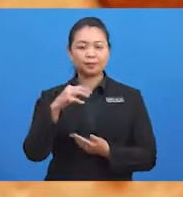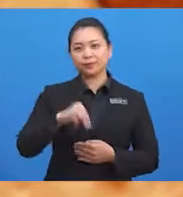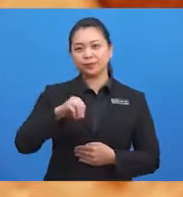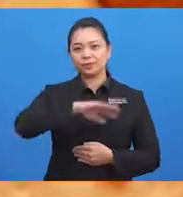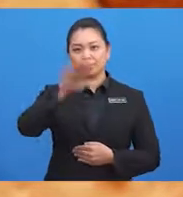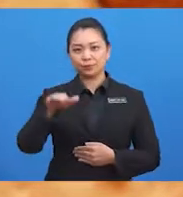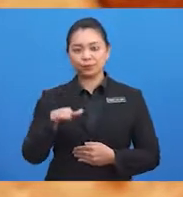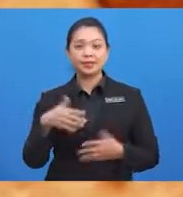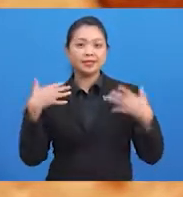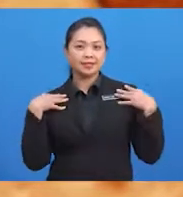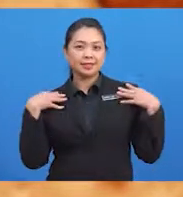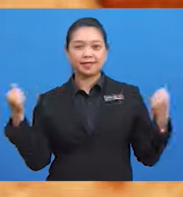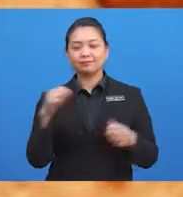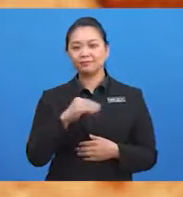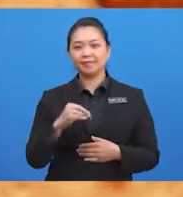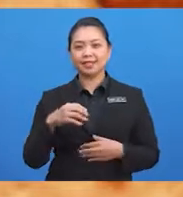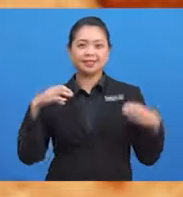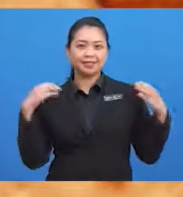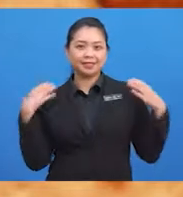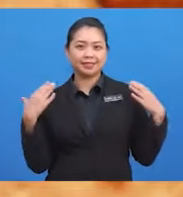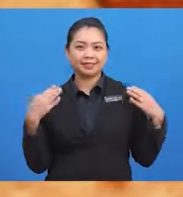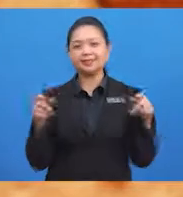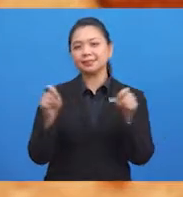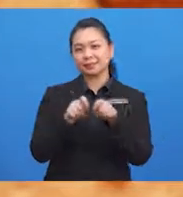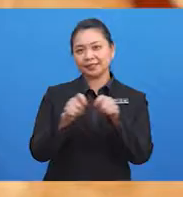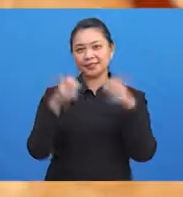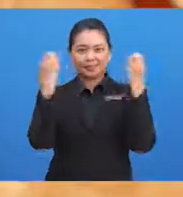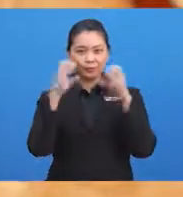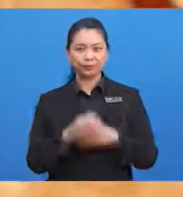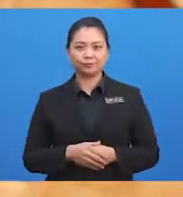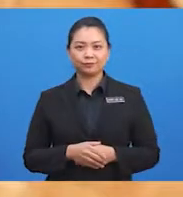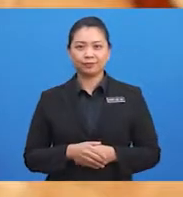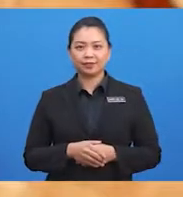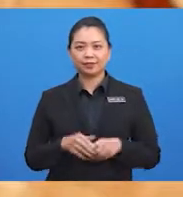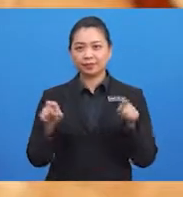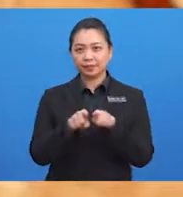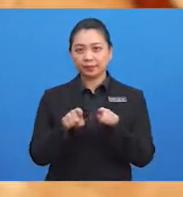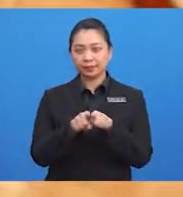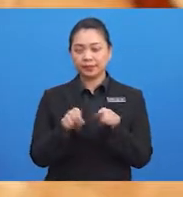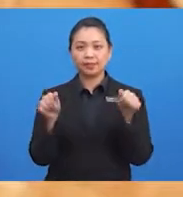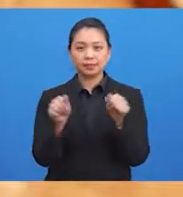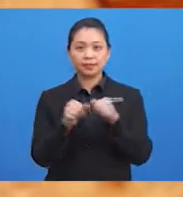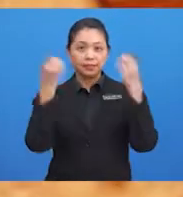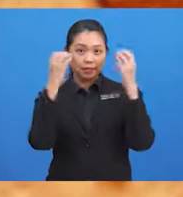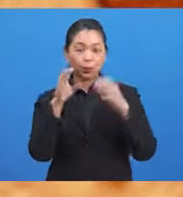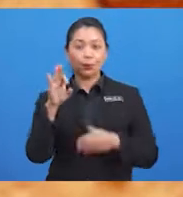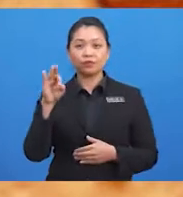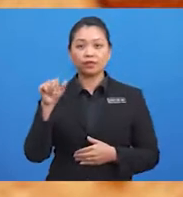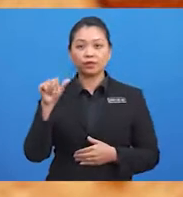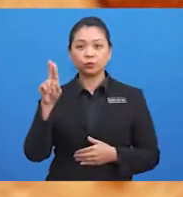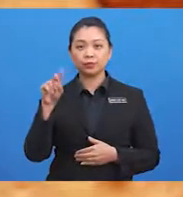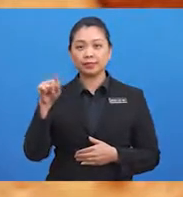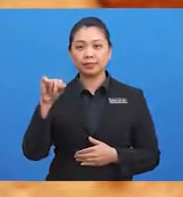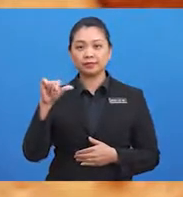berada dalam keadaan sehat dan ciri selalu seperti cekgu bersama saya CEO fauzana dari